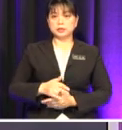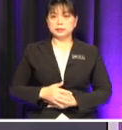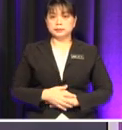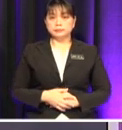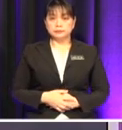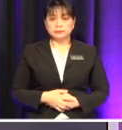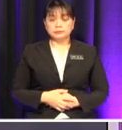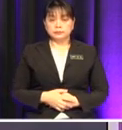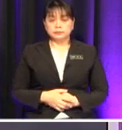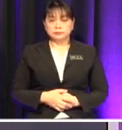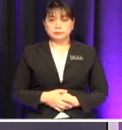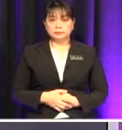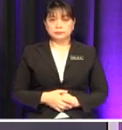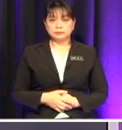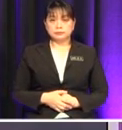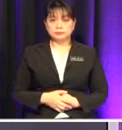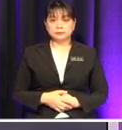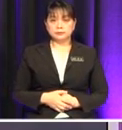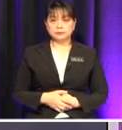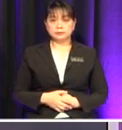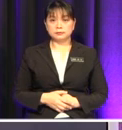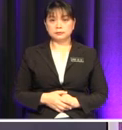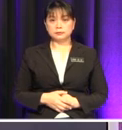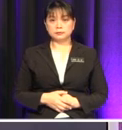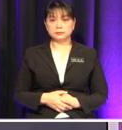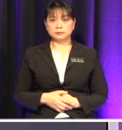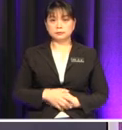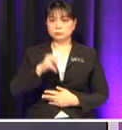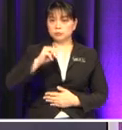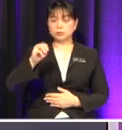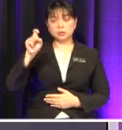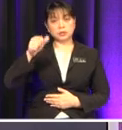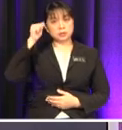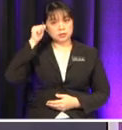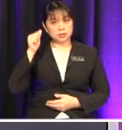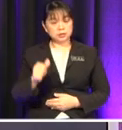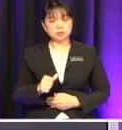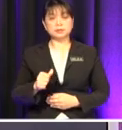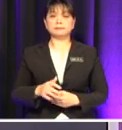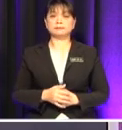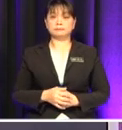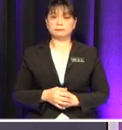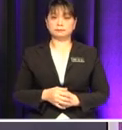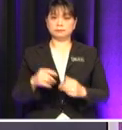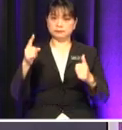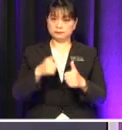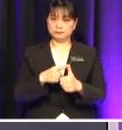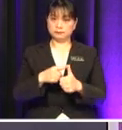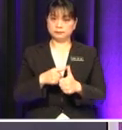perlu ingat balik 3 atau pengusaha kecendahan oke satu daripadanya ialah